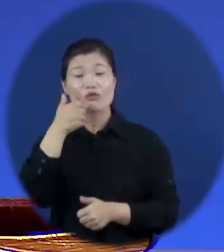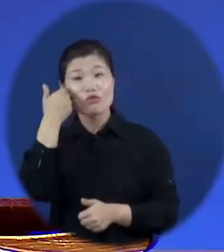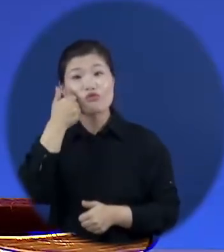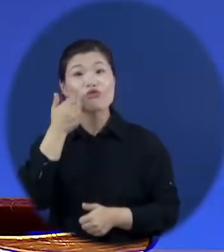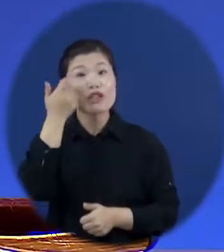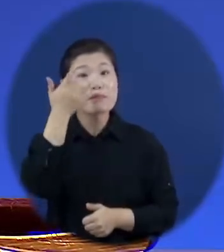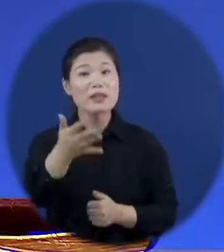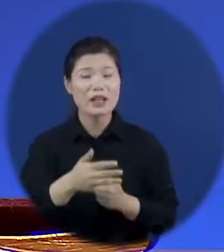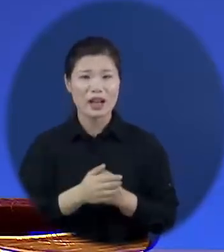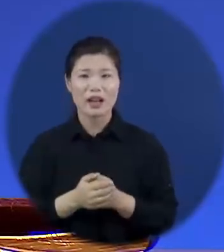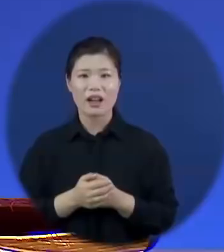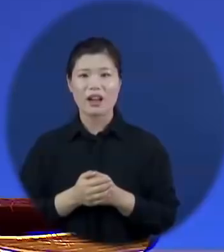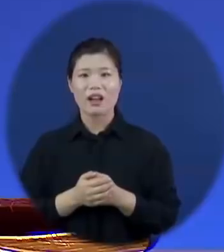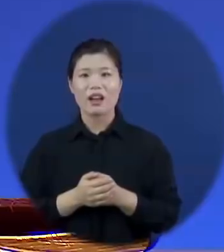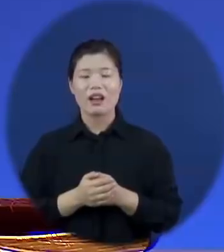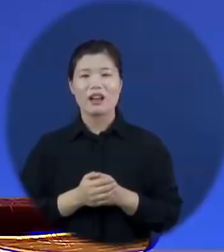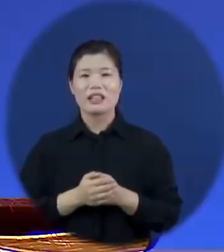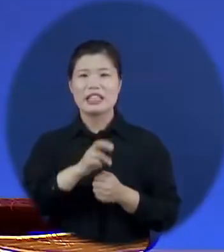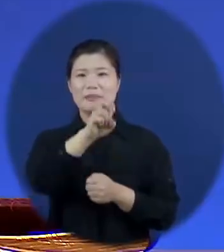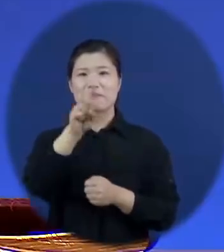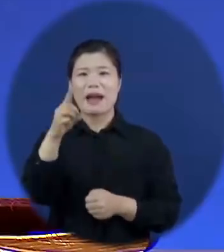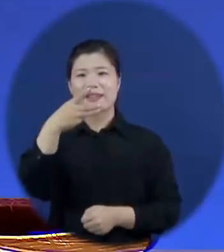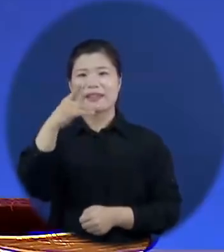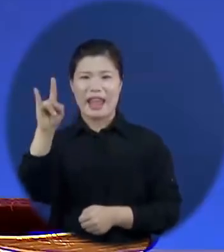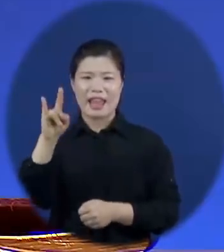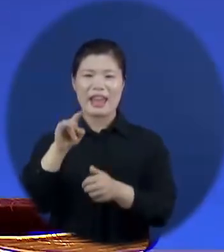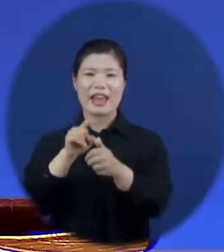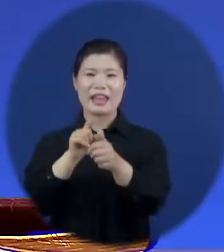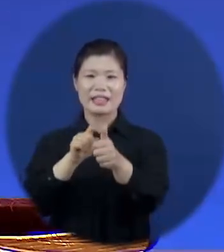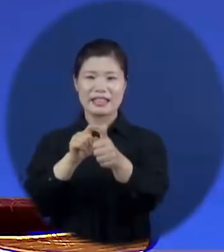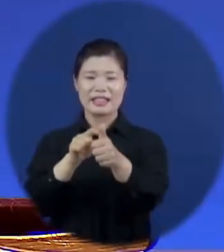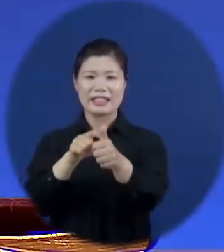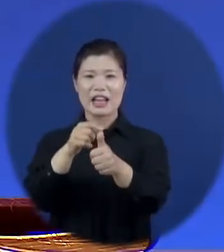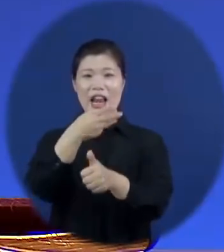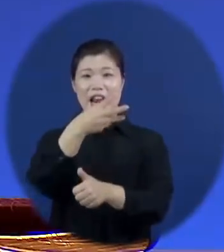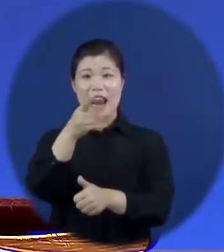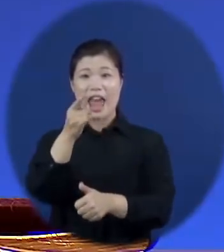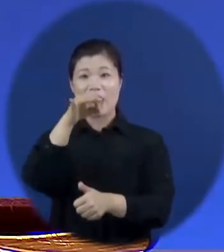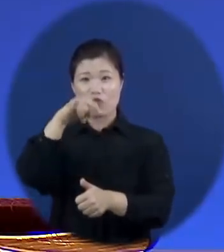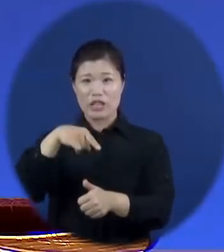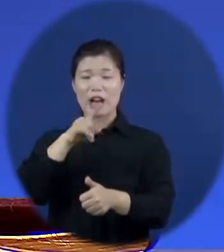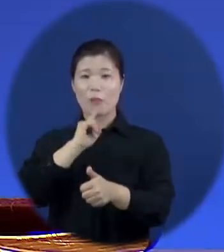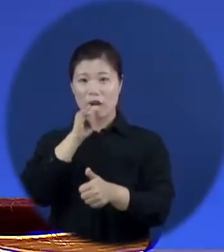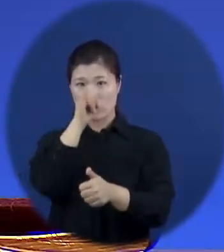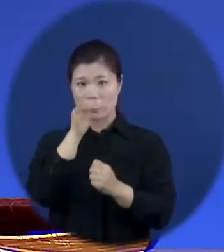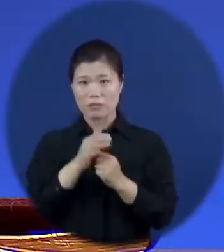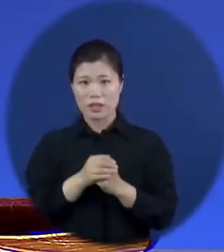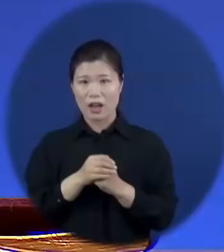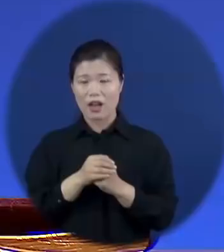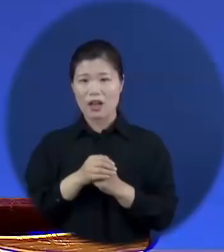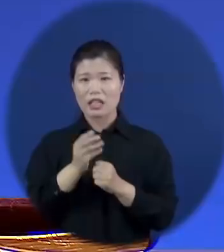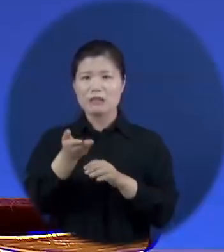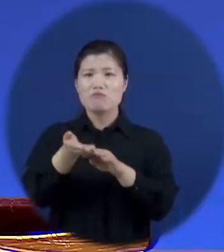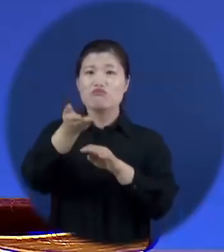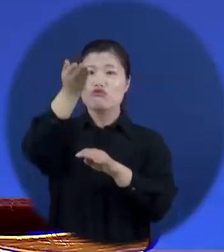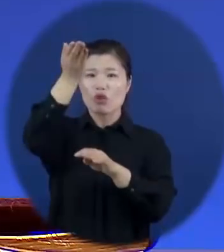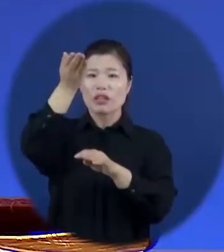마태는 성경에 레위라고도 이름이 기록되어 있는데 원래 북쪽